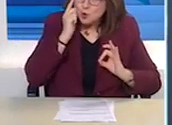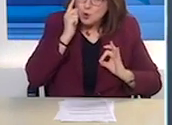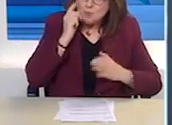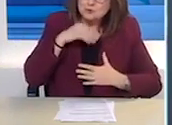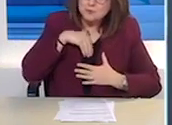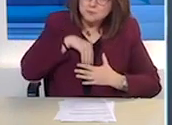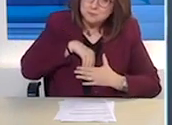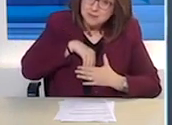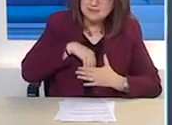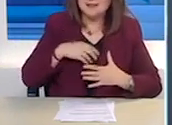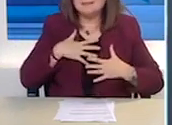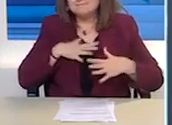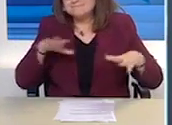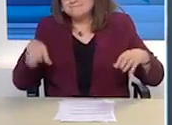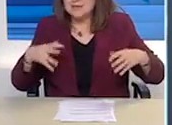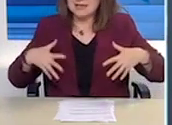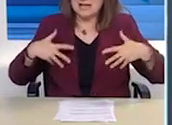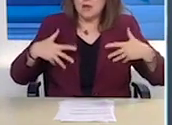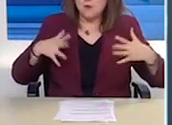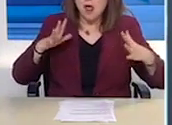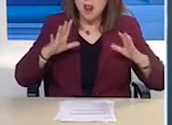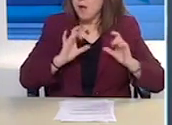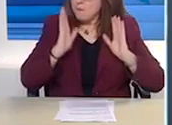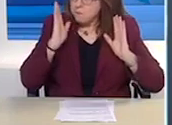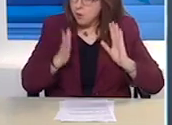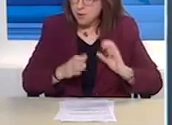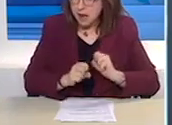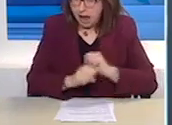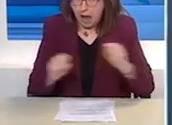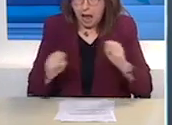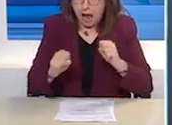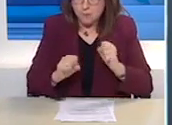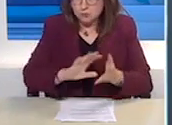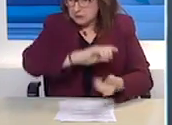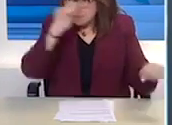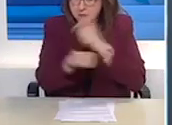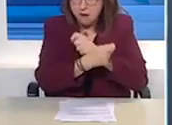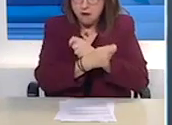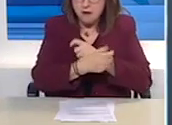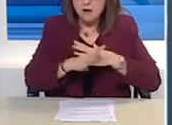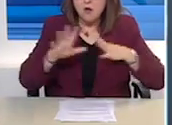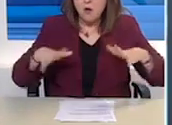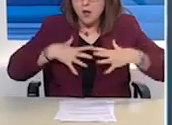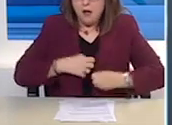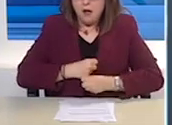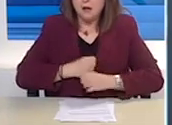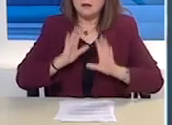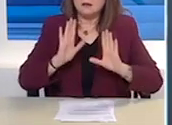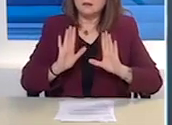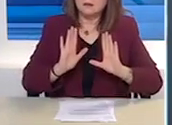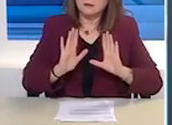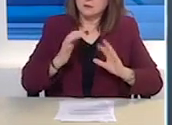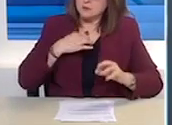πολύ γρήγορα να φτάσουμε στο άλλο άκρο. Και αυτό το έχω ξαναπεί, το είπα και χθες, δεν πρέπει να αφήσουμε αυτό τον